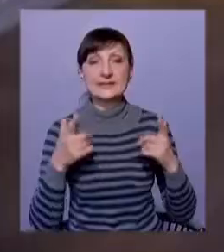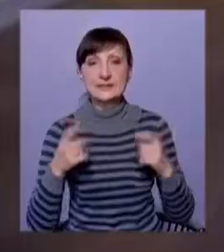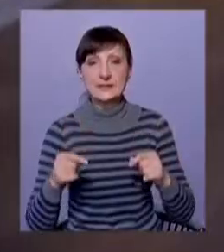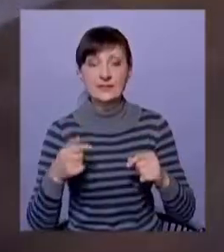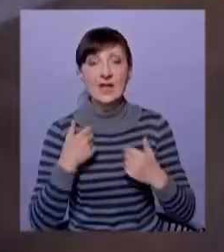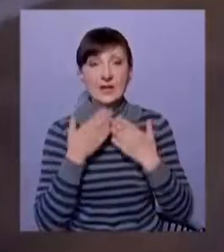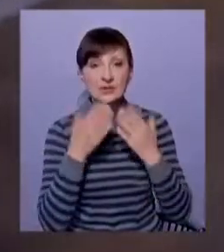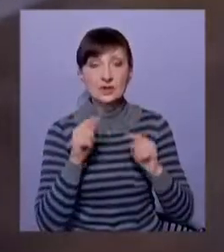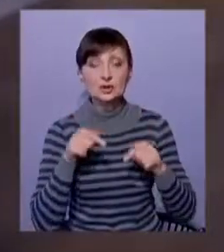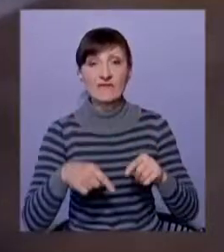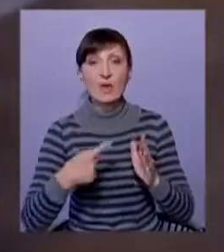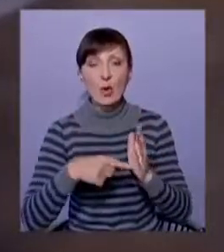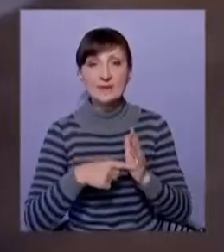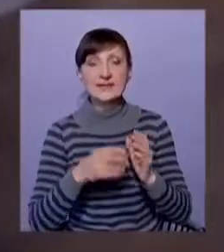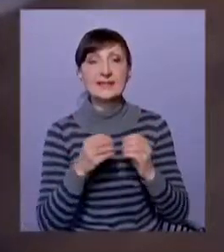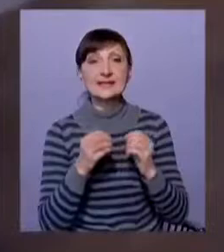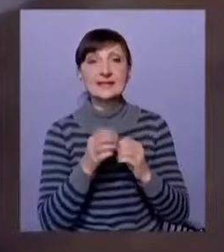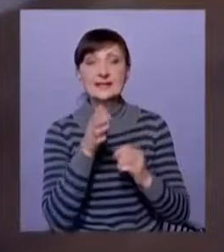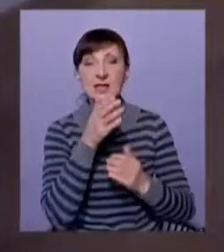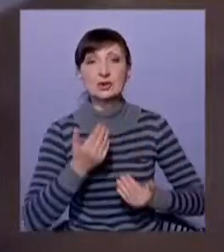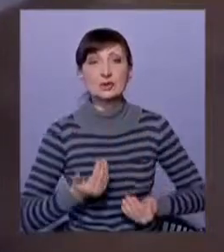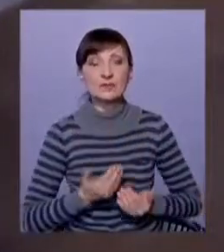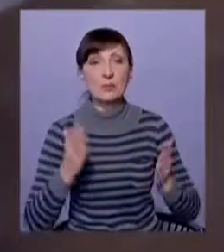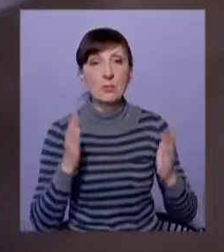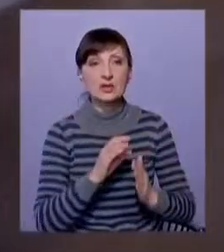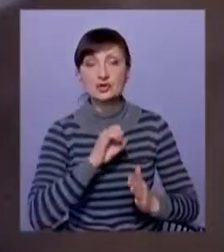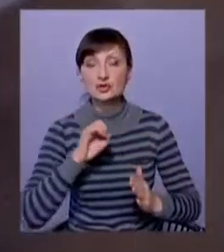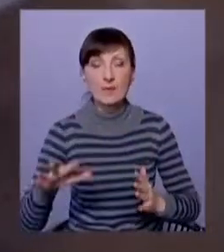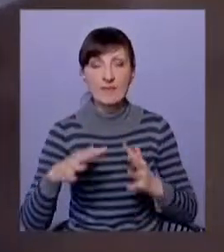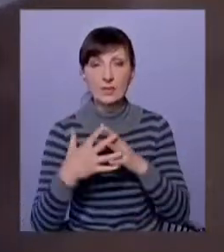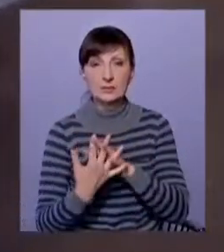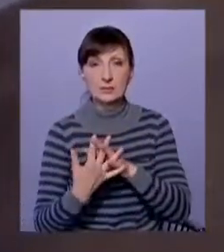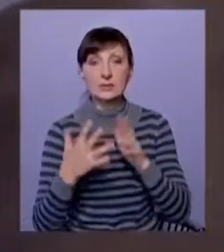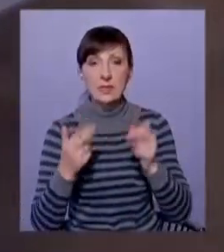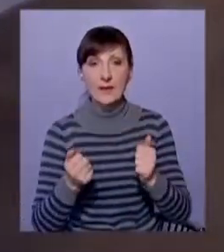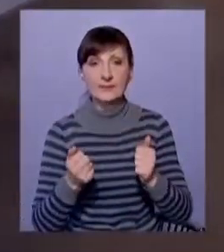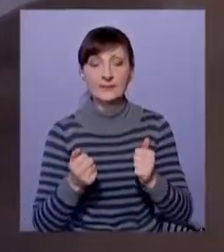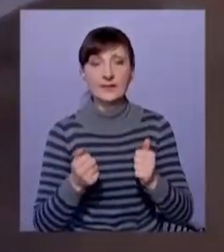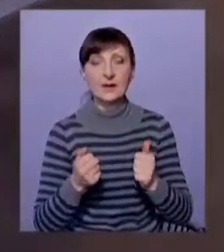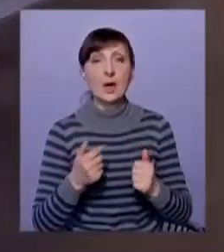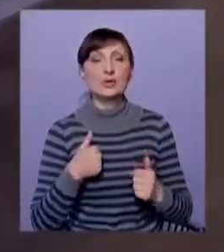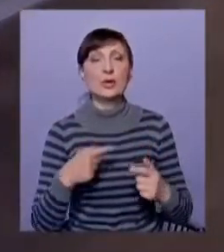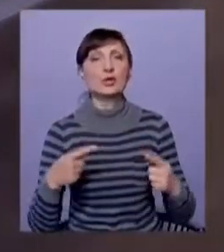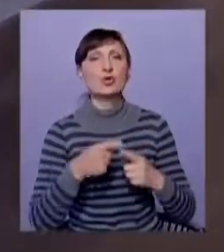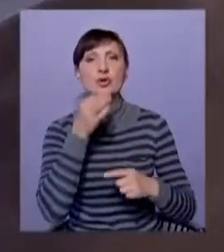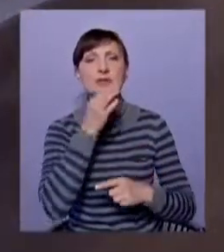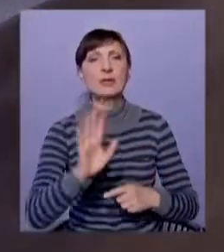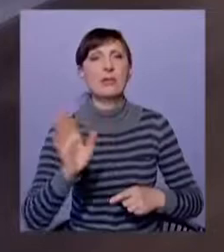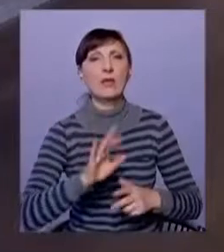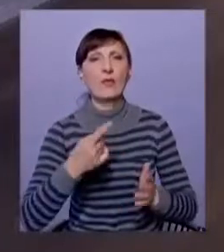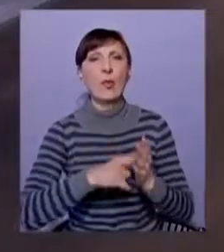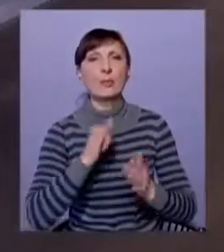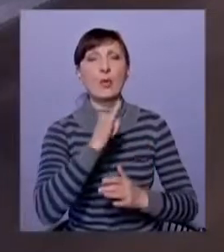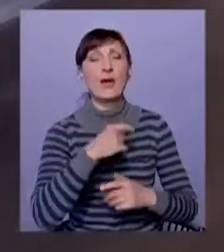на 10 лет в среднем меньше живут, но вы опровергли эти данные. Я не то чтобы категорически опровергла, но нужно,